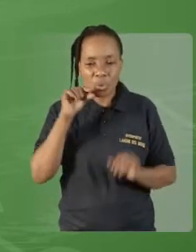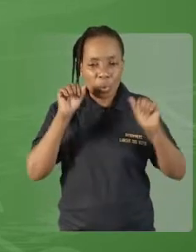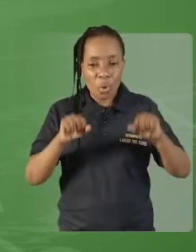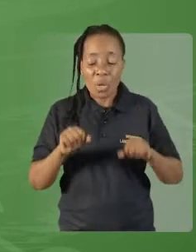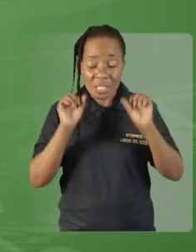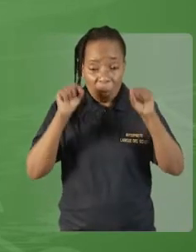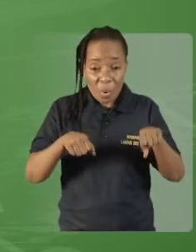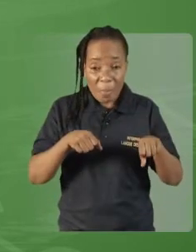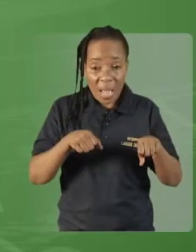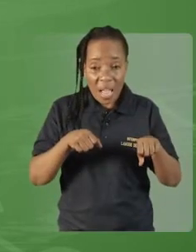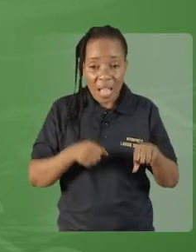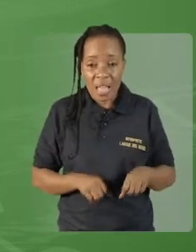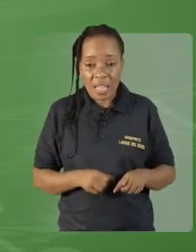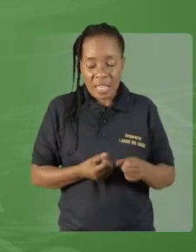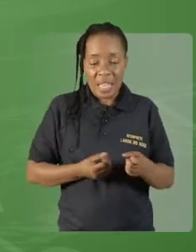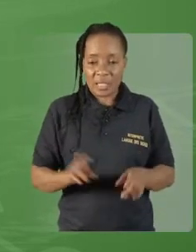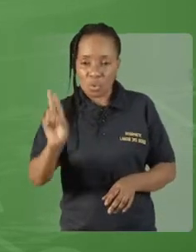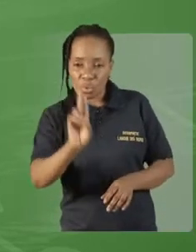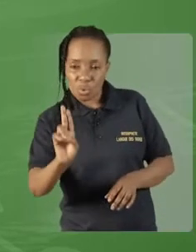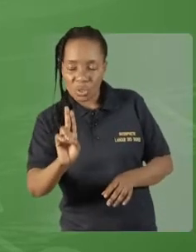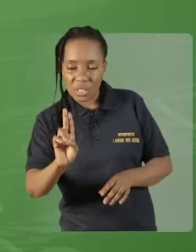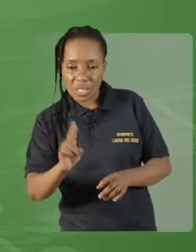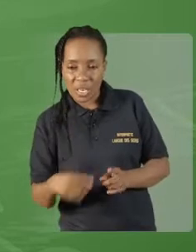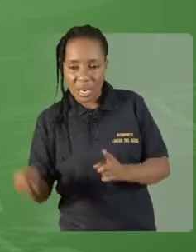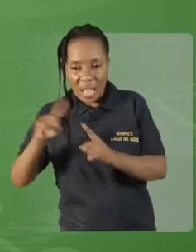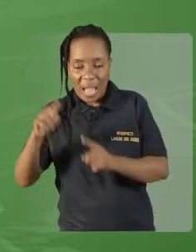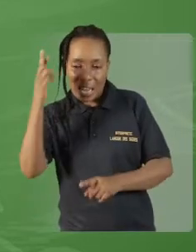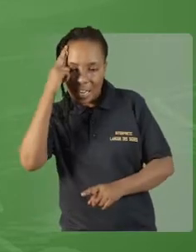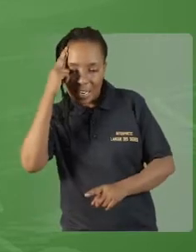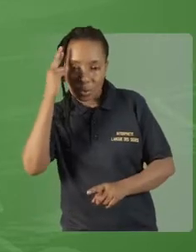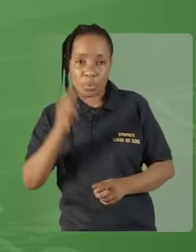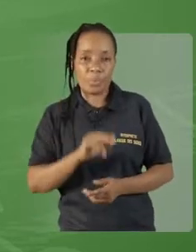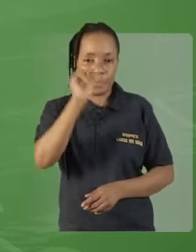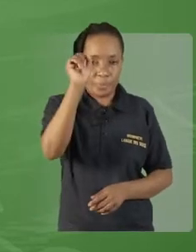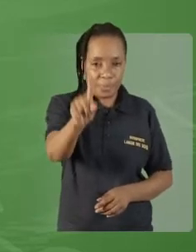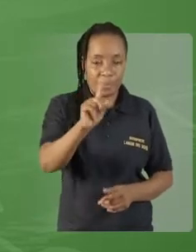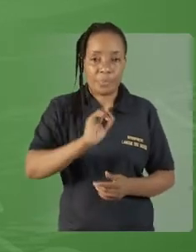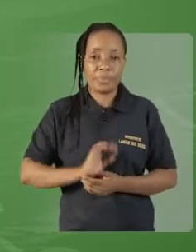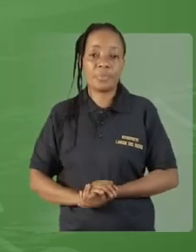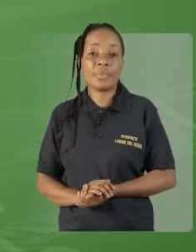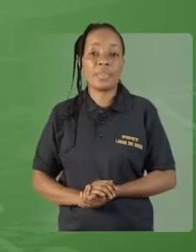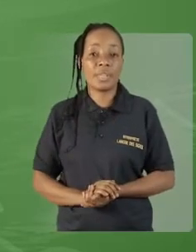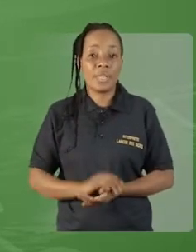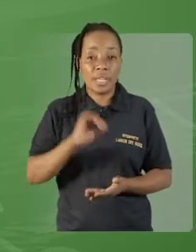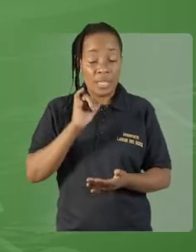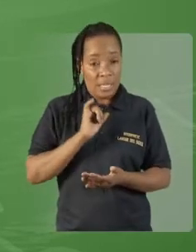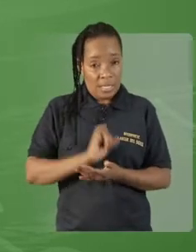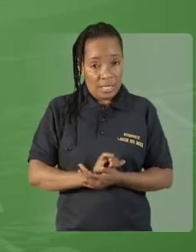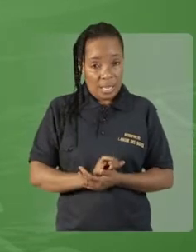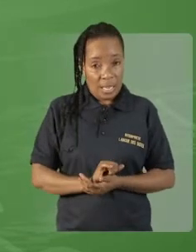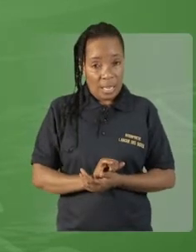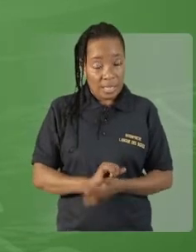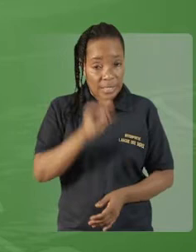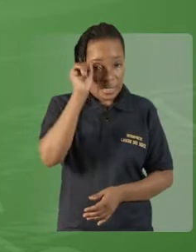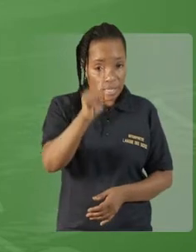un auxiliaire, c'est-à-dire un adjuvant ou une aide de la raison? Ces deux questions